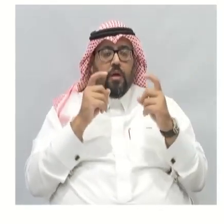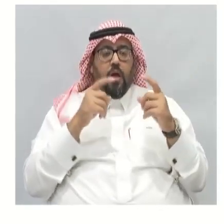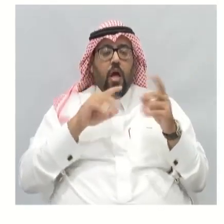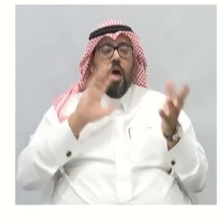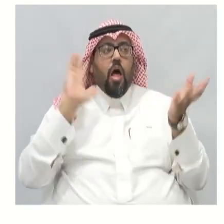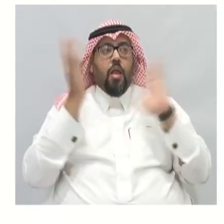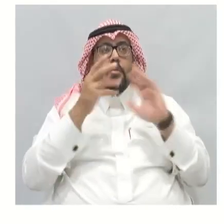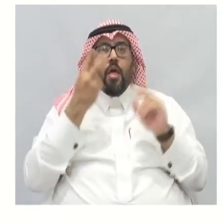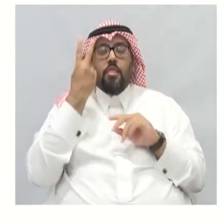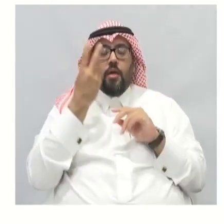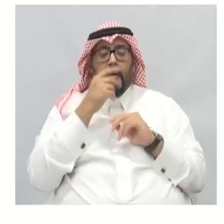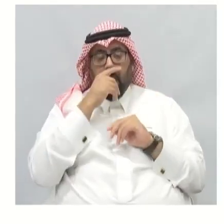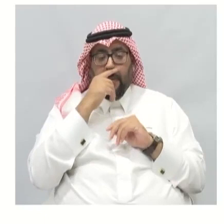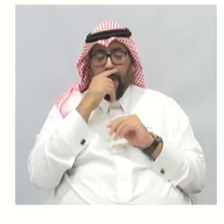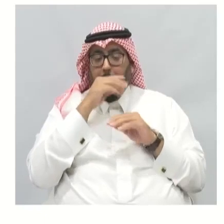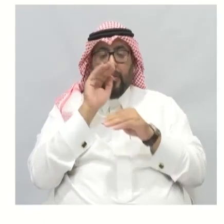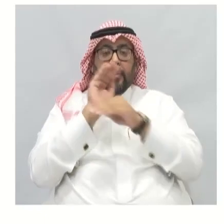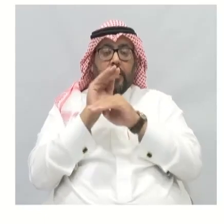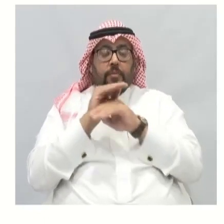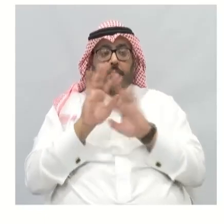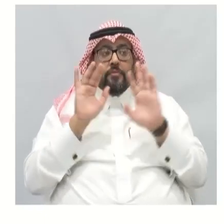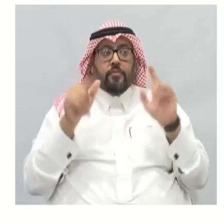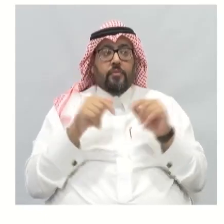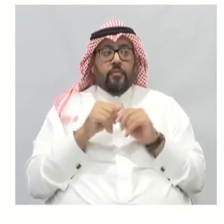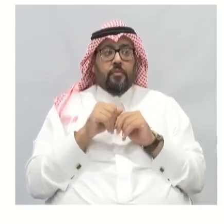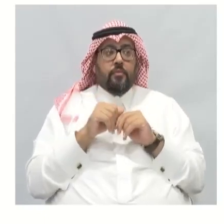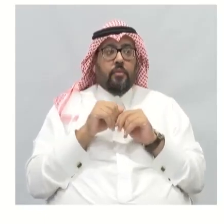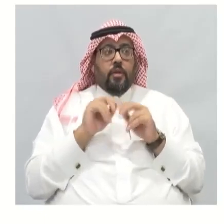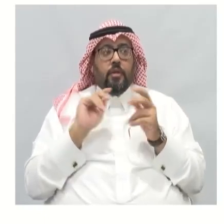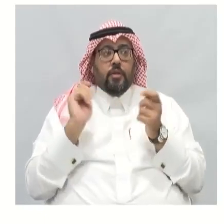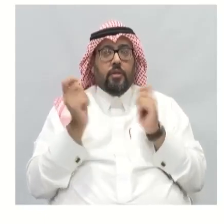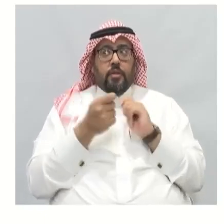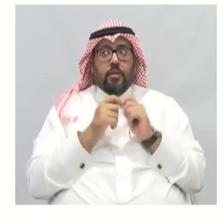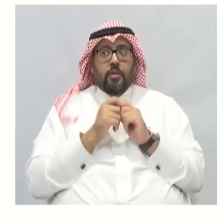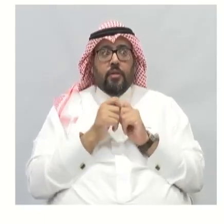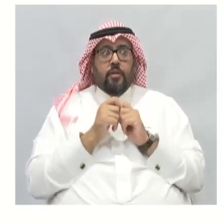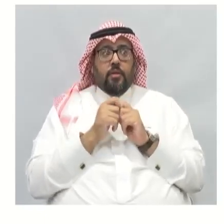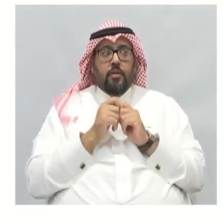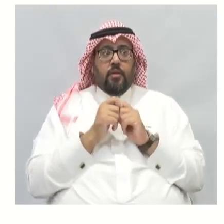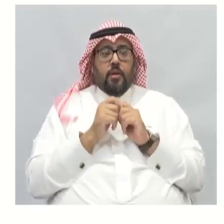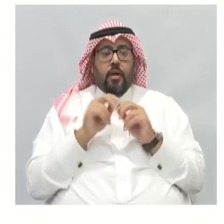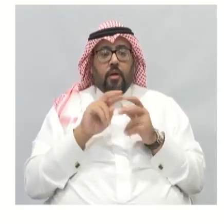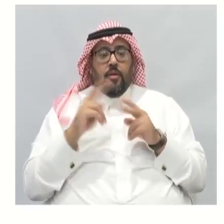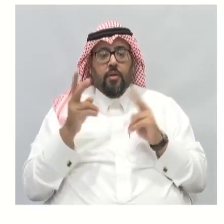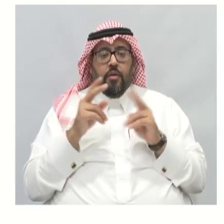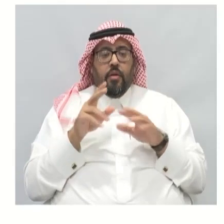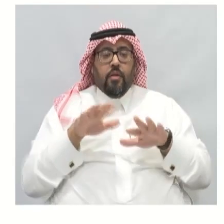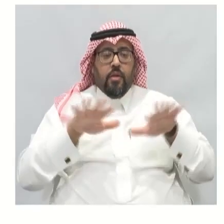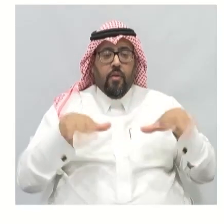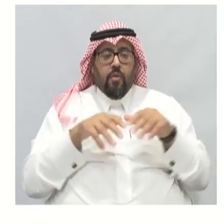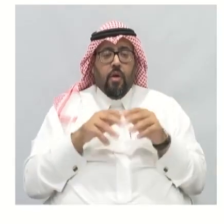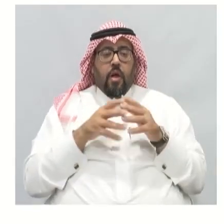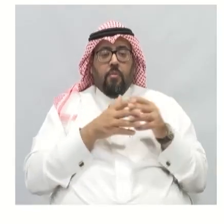ونبدا حديثنا عن الاقتصاد في الولايات يعد التنوع البيئي في